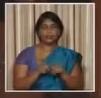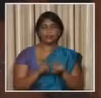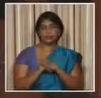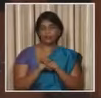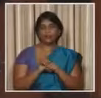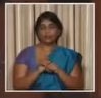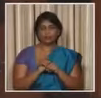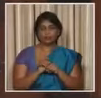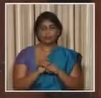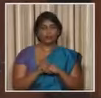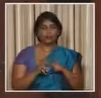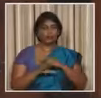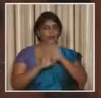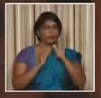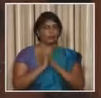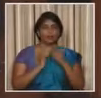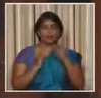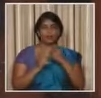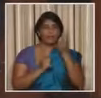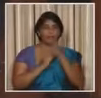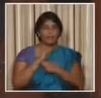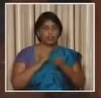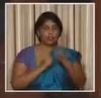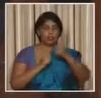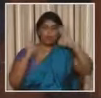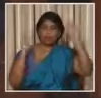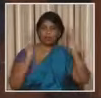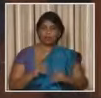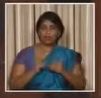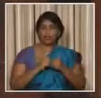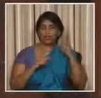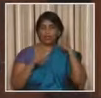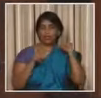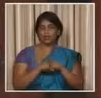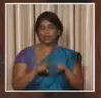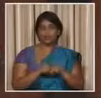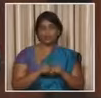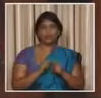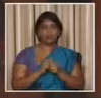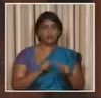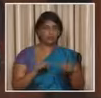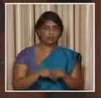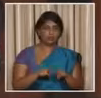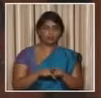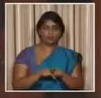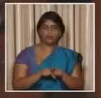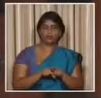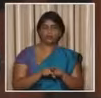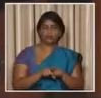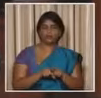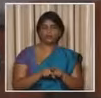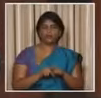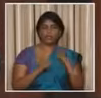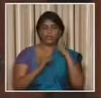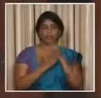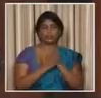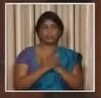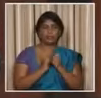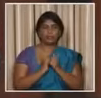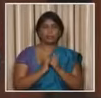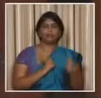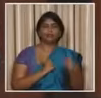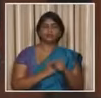වී ගන්න කවුරුත් නෑ. වී මිල පහලට ගිහිල්ලා සාවර මිලක් වී වලට දෙන්න බෑ. අමුතුමත් කියන අපිට වී ගන්න සල්ලි නෑ. සාමාන්‍ය ප්‍රශ්නයක්. හැබැයි